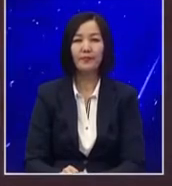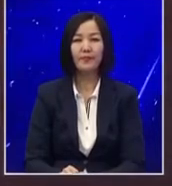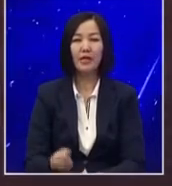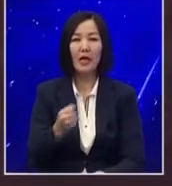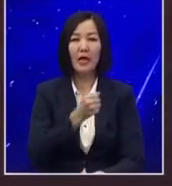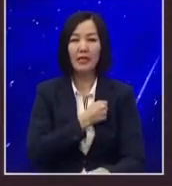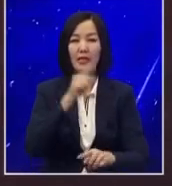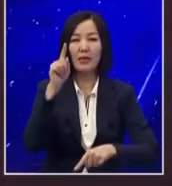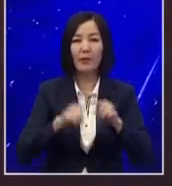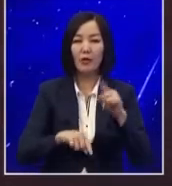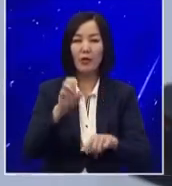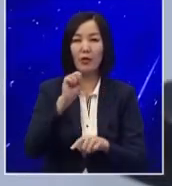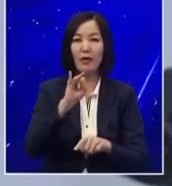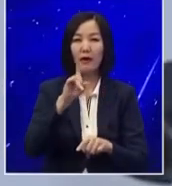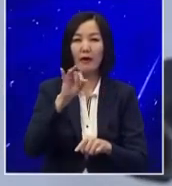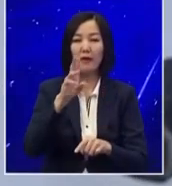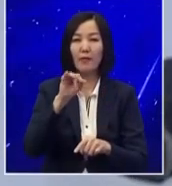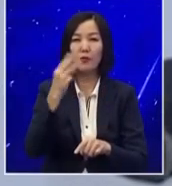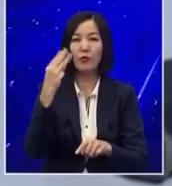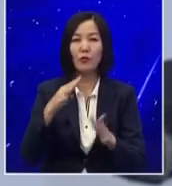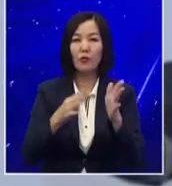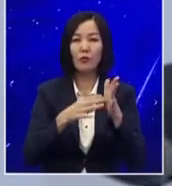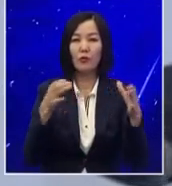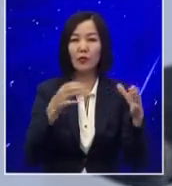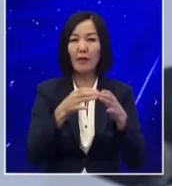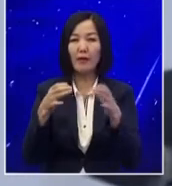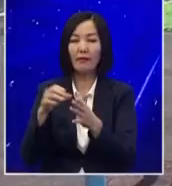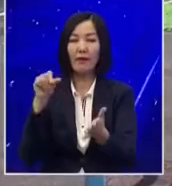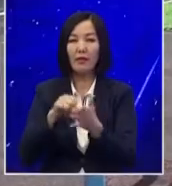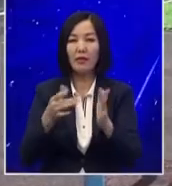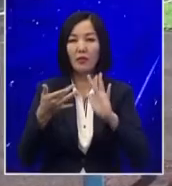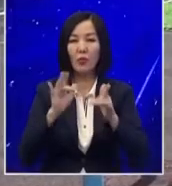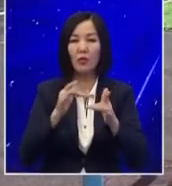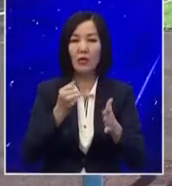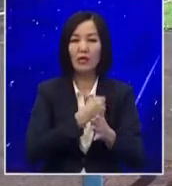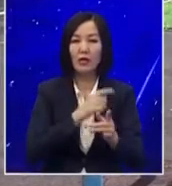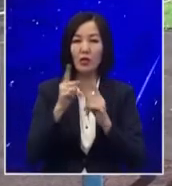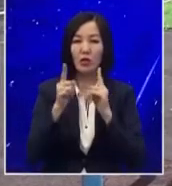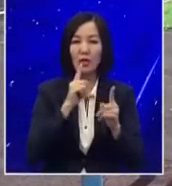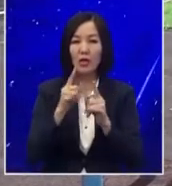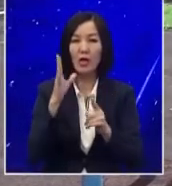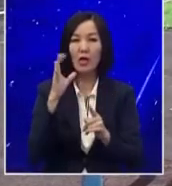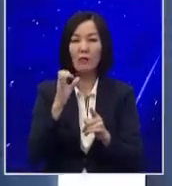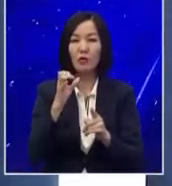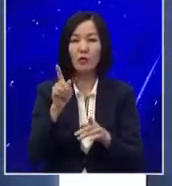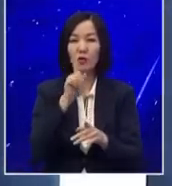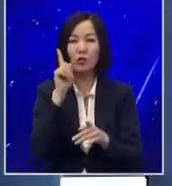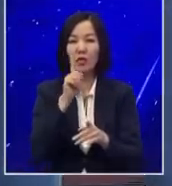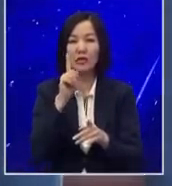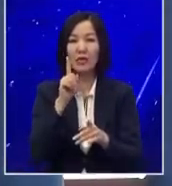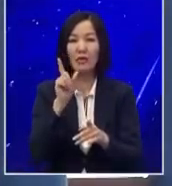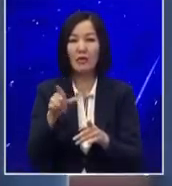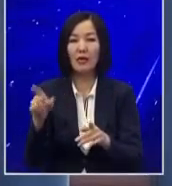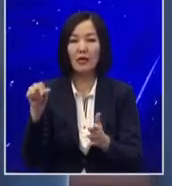Әскери патриоттық айбын сайысында биыл 39 команда бақсын айт. Бұл онлайн әскери жиынға елдегі 500-ден аса жасылан